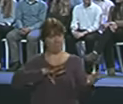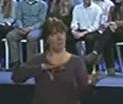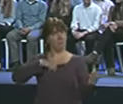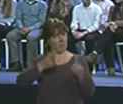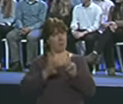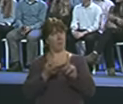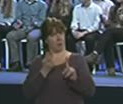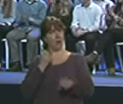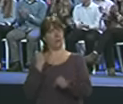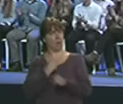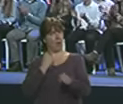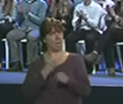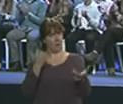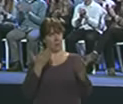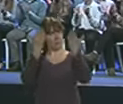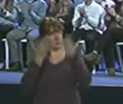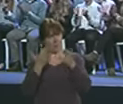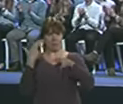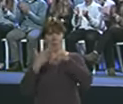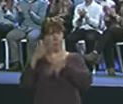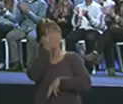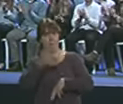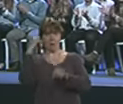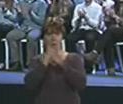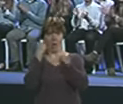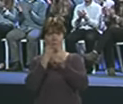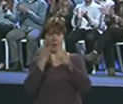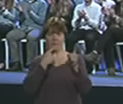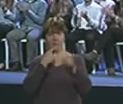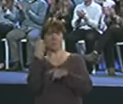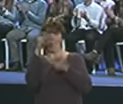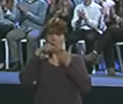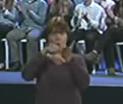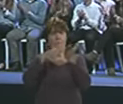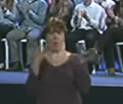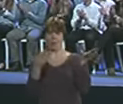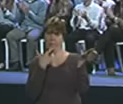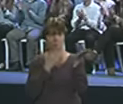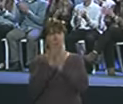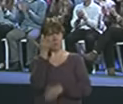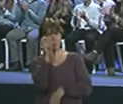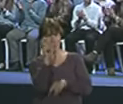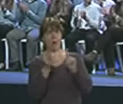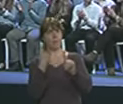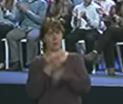devoir accompli, parce que pour la France qui travaille, le mot « devoir » a un sens.